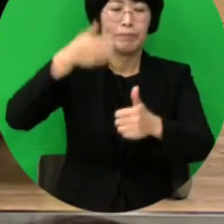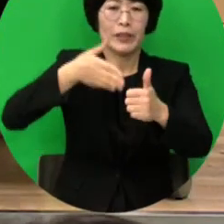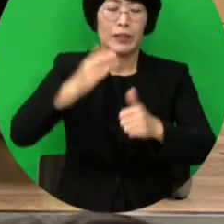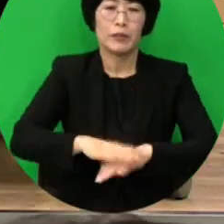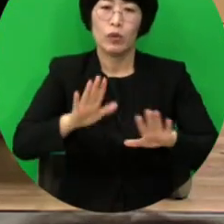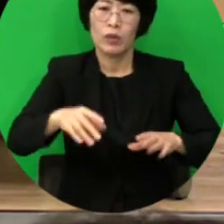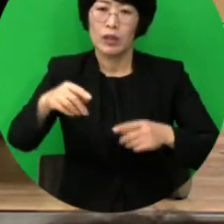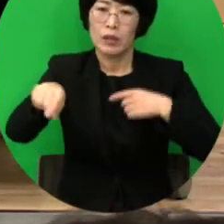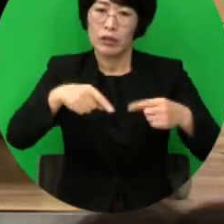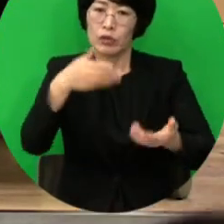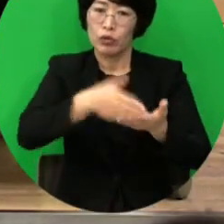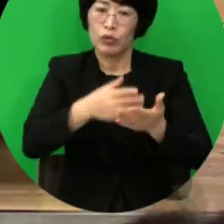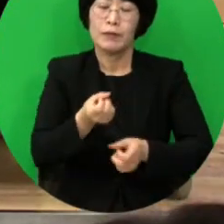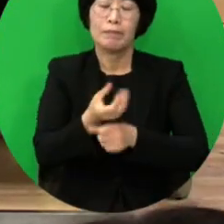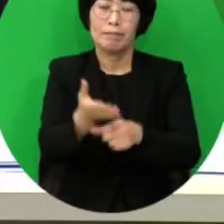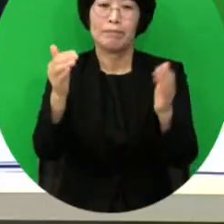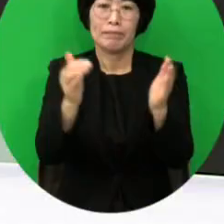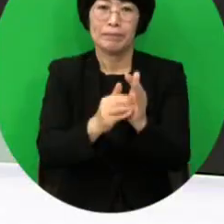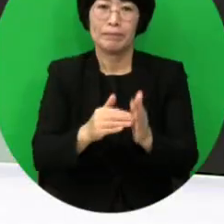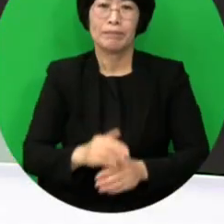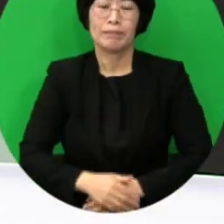오늘의 정치 소식이었습니다.